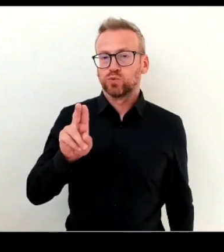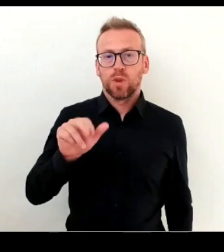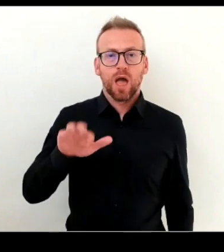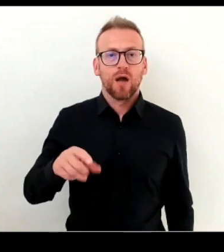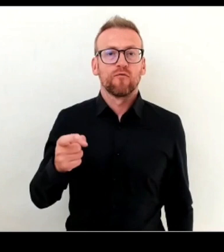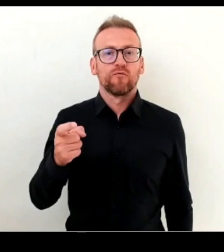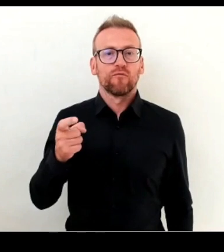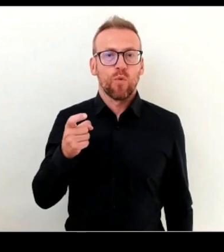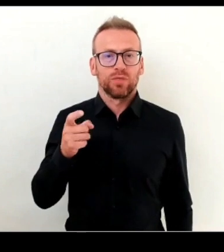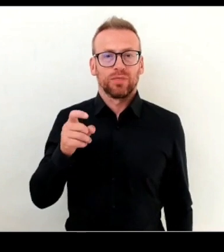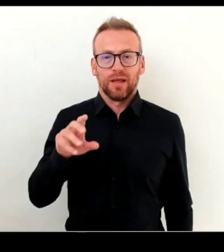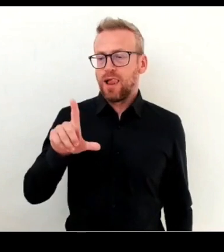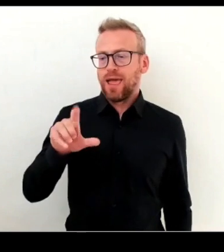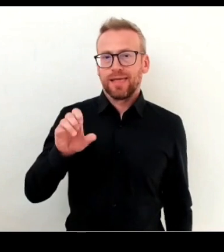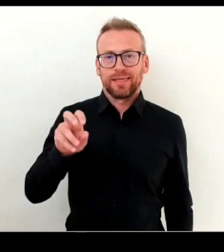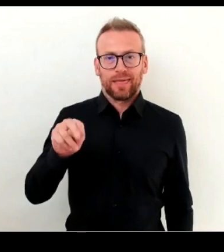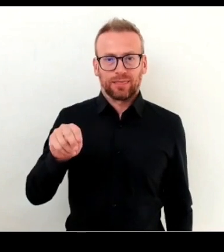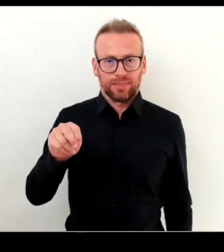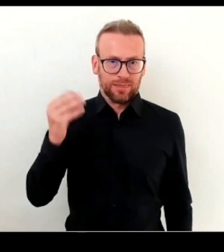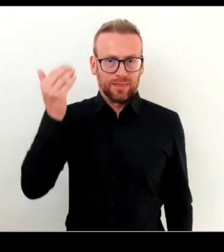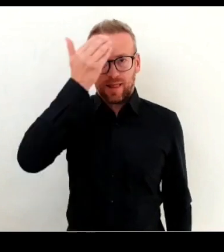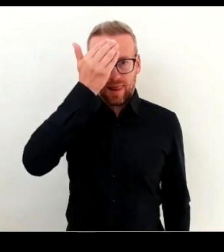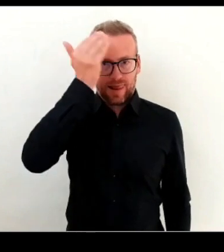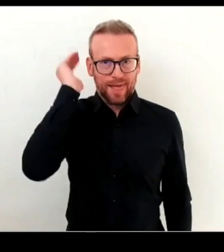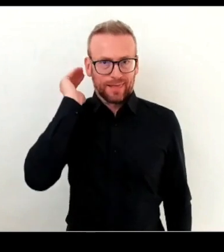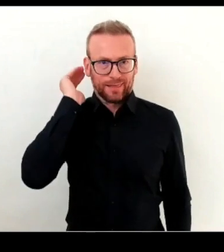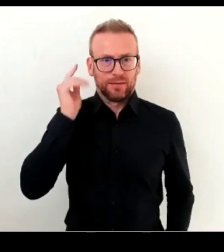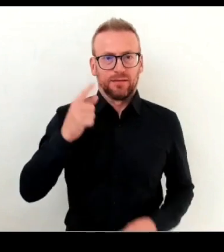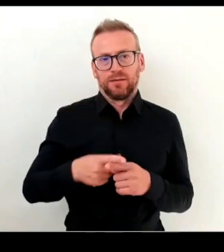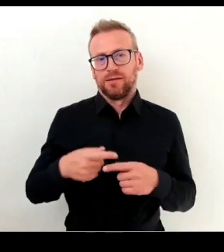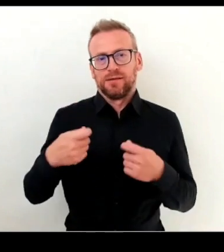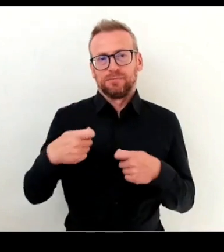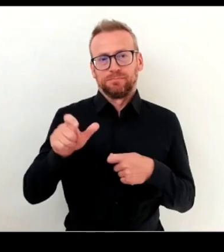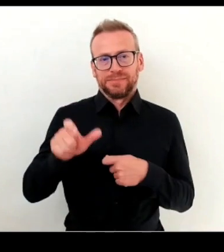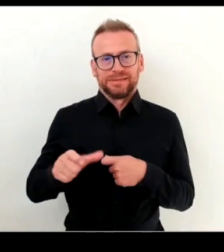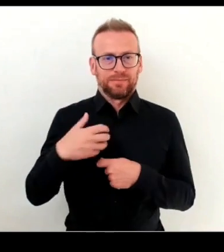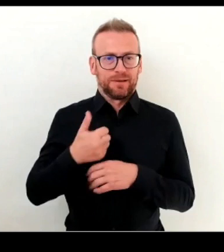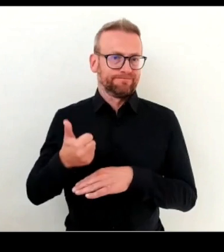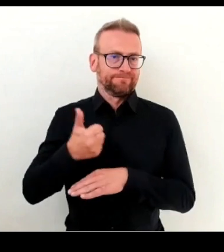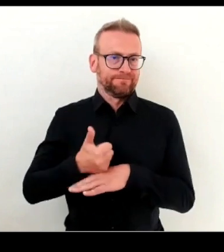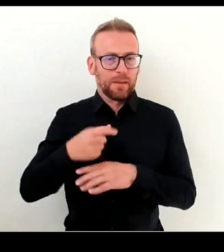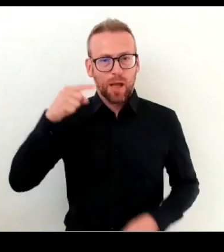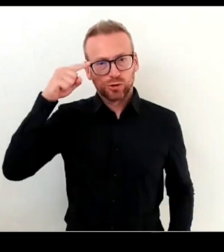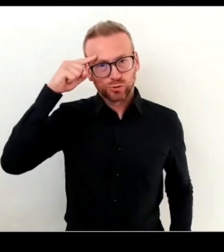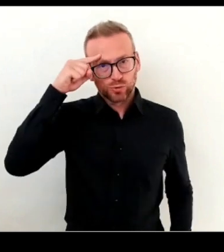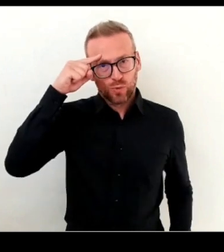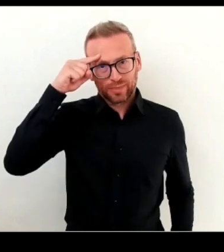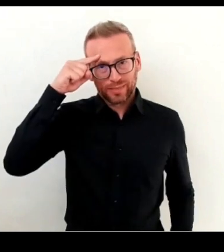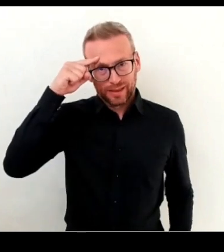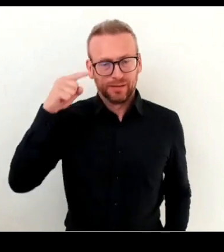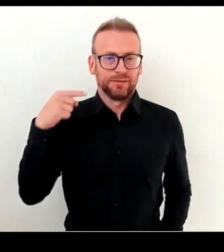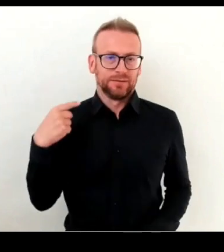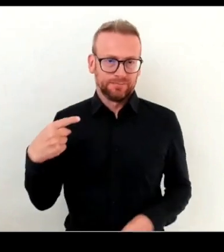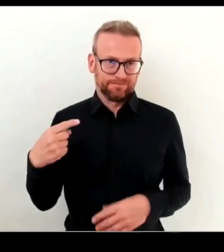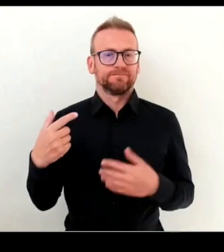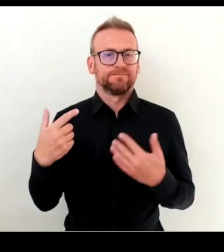Und es beginnt die Kommissionspräsidentin, Frau von der Leyen, bitteschön. Ja, vielen Dank, Herr Ministerpräsident, lieber Markus. Ich danke vielmals